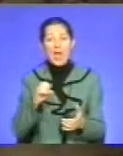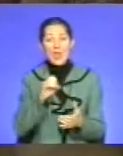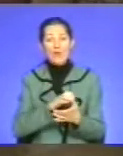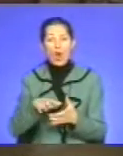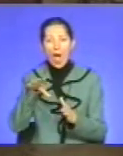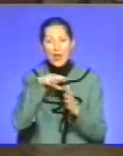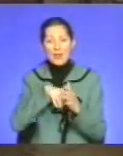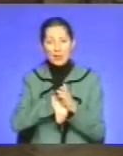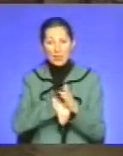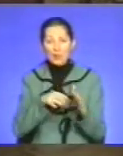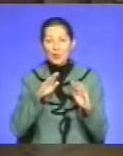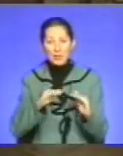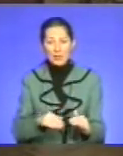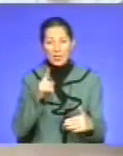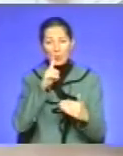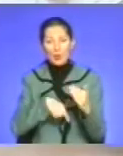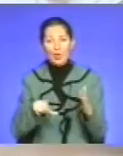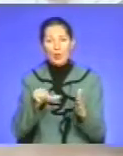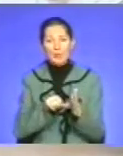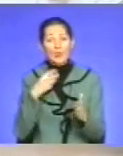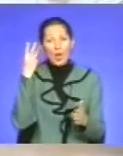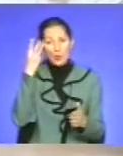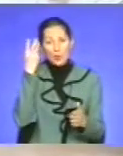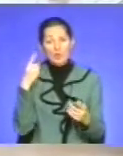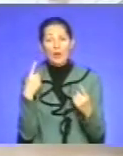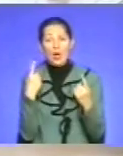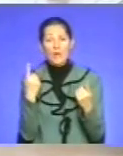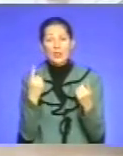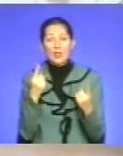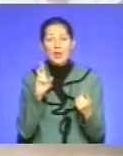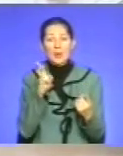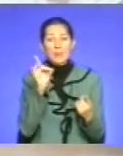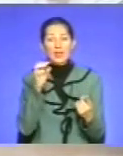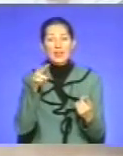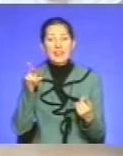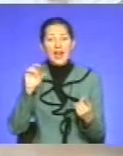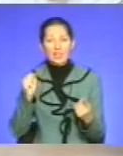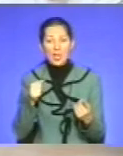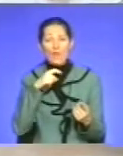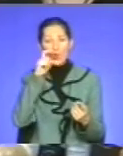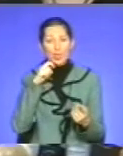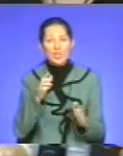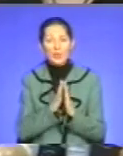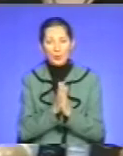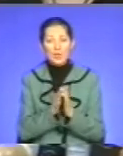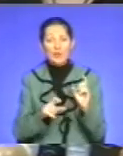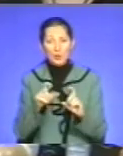низький, переконаний представник посольства Великої Британії в Україні, і попросив студентів інформувати нашу